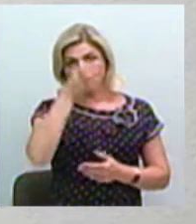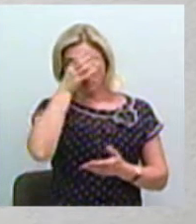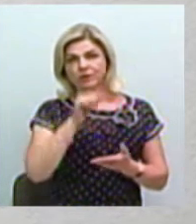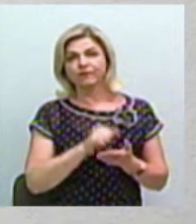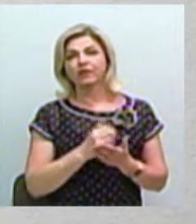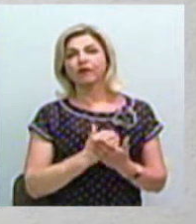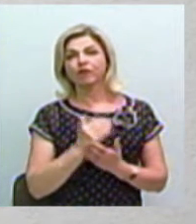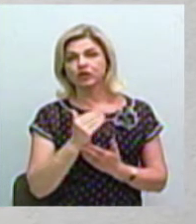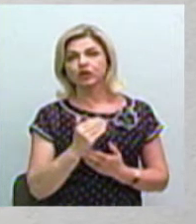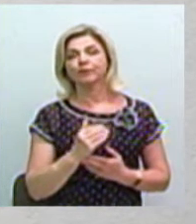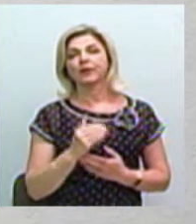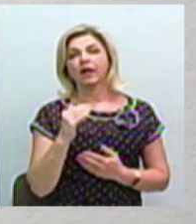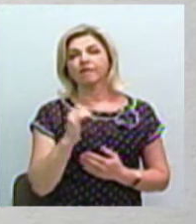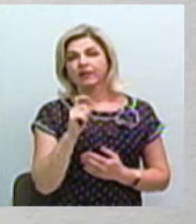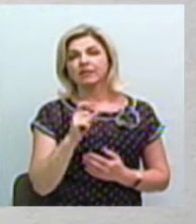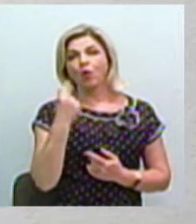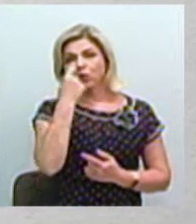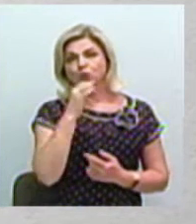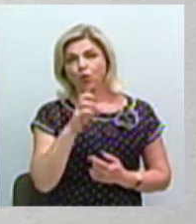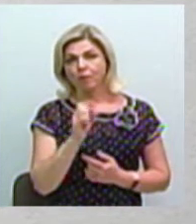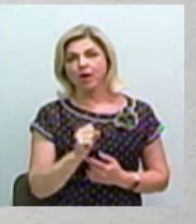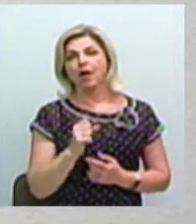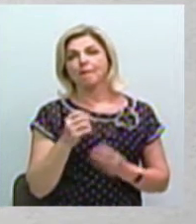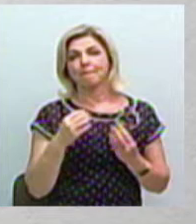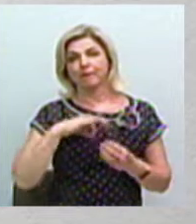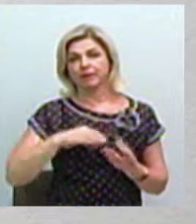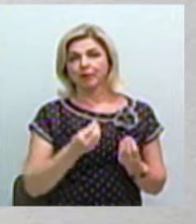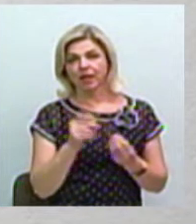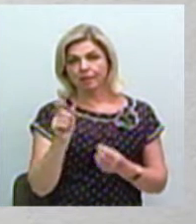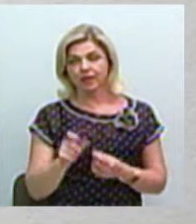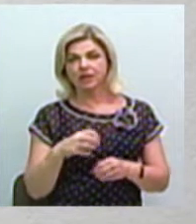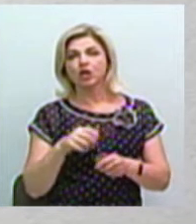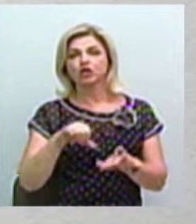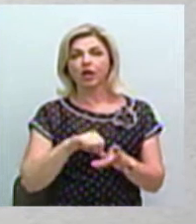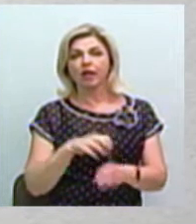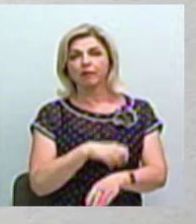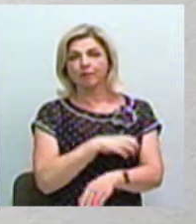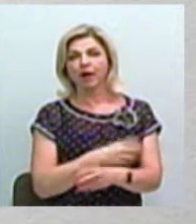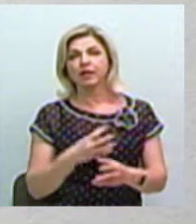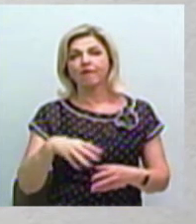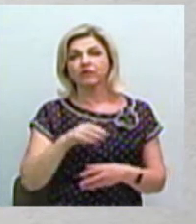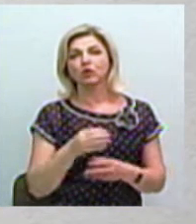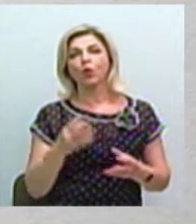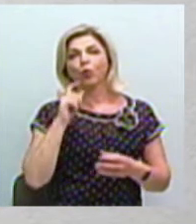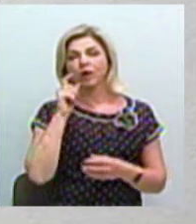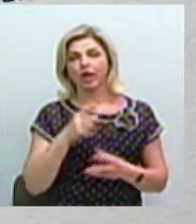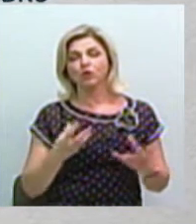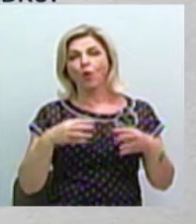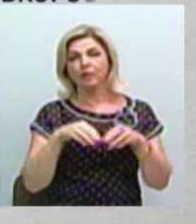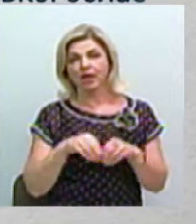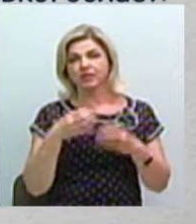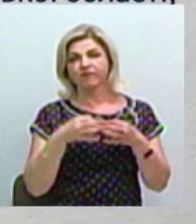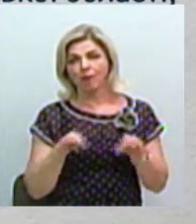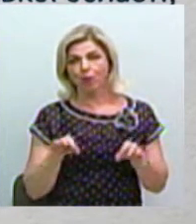вища. Фізична особа, підприємець. Член політичної партії «Всеукраїнське об'єднання «Свобода». Проживає в